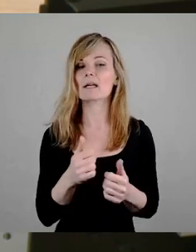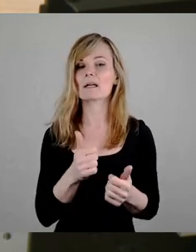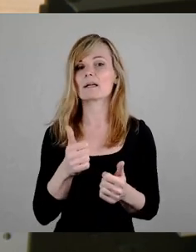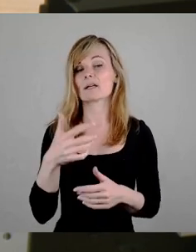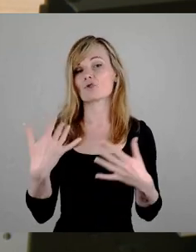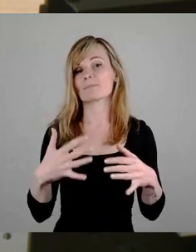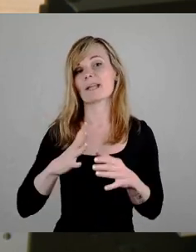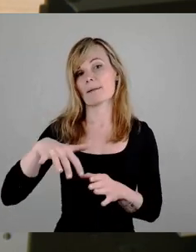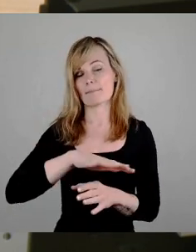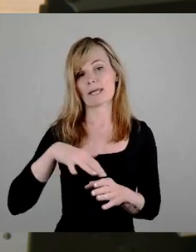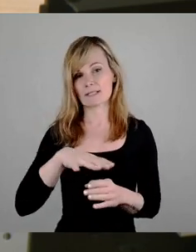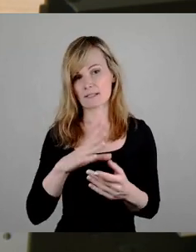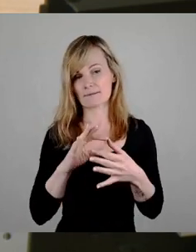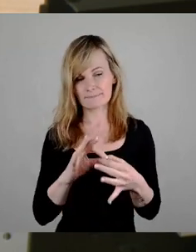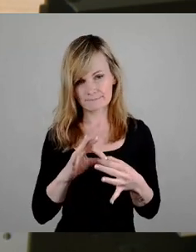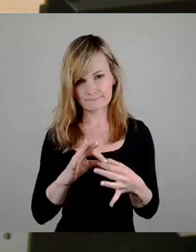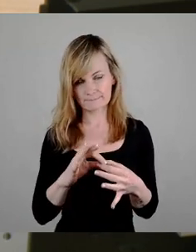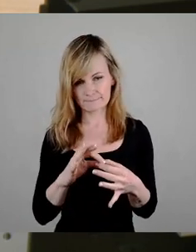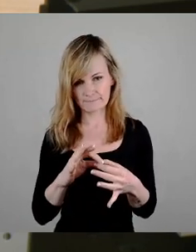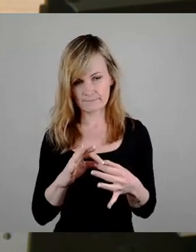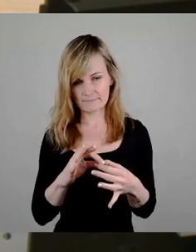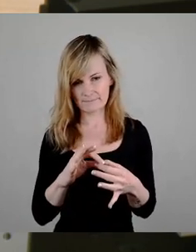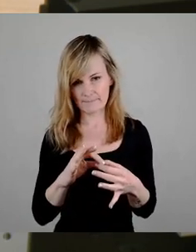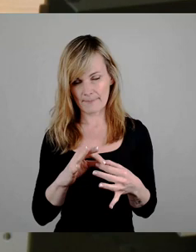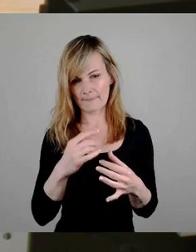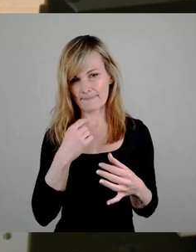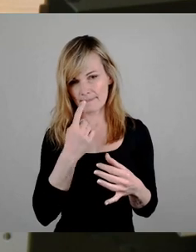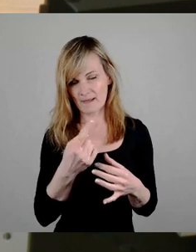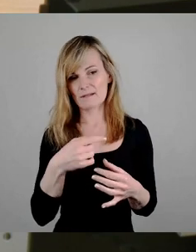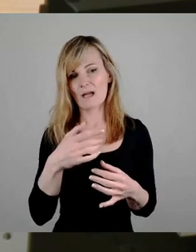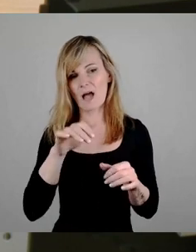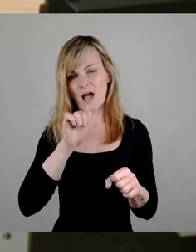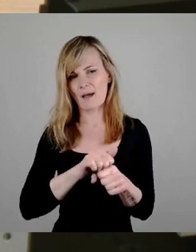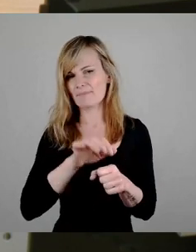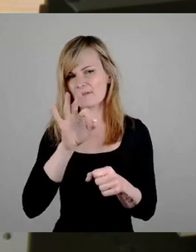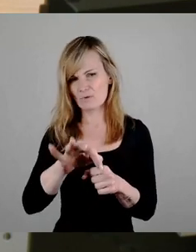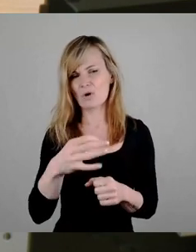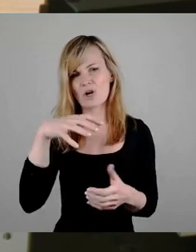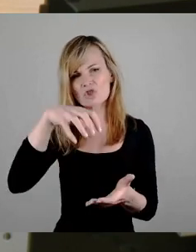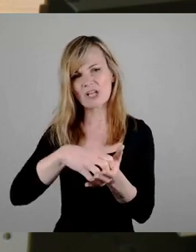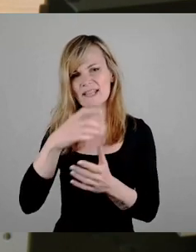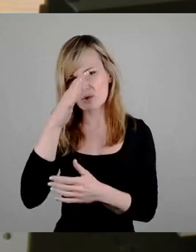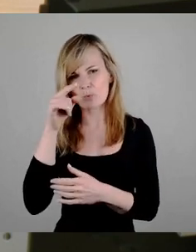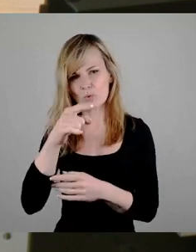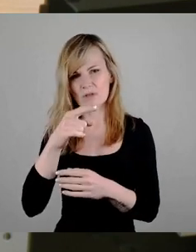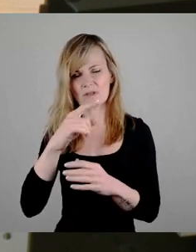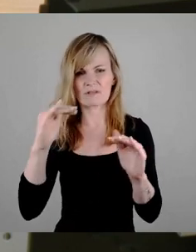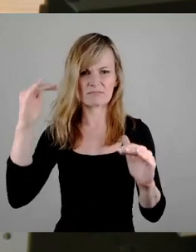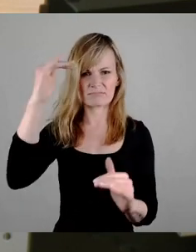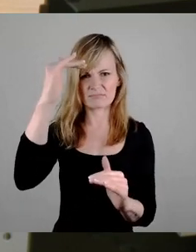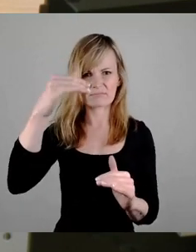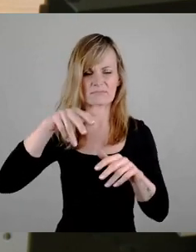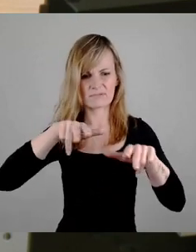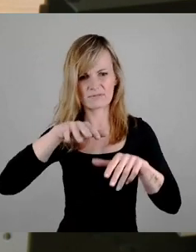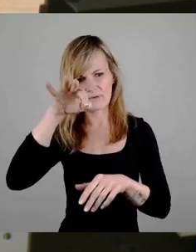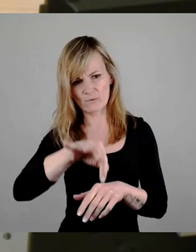definiert, auch unter dem Amt für Stadtgrün. Also muss man hier eine Lösung finden.